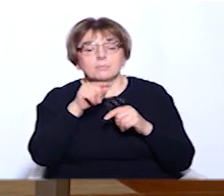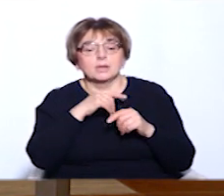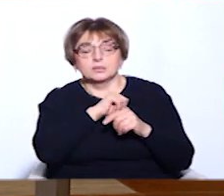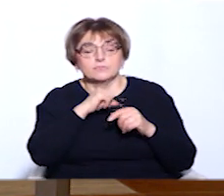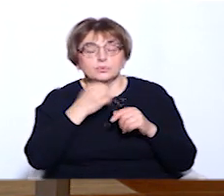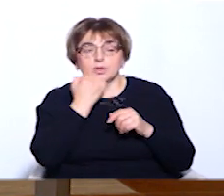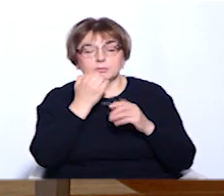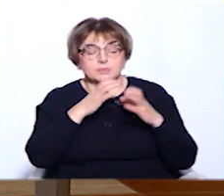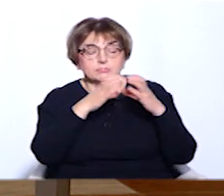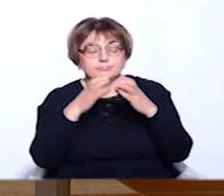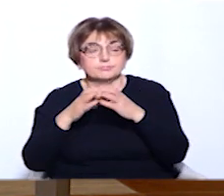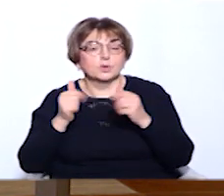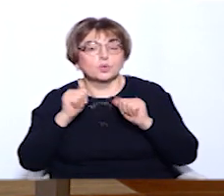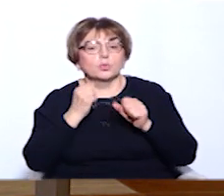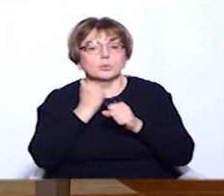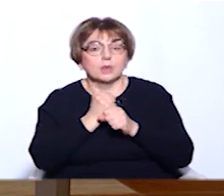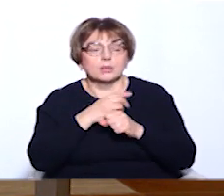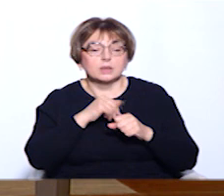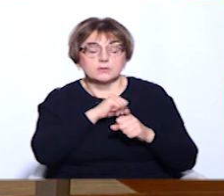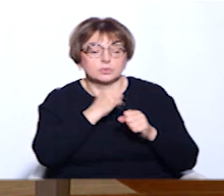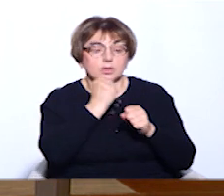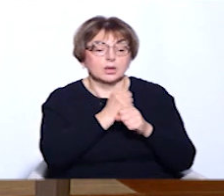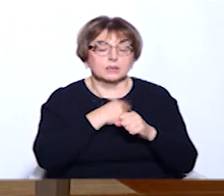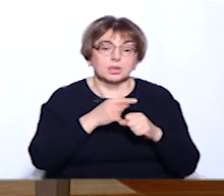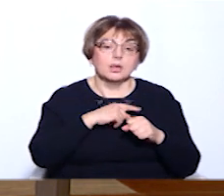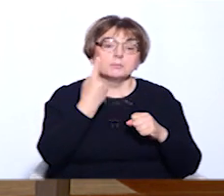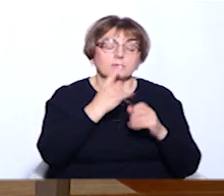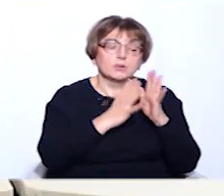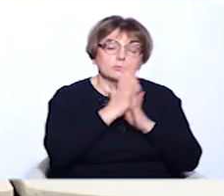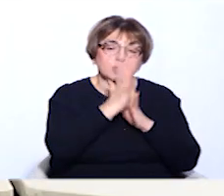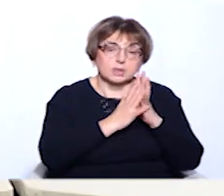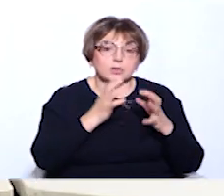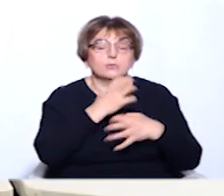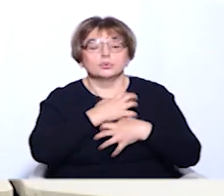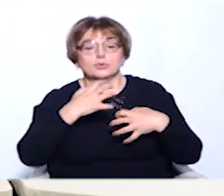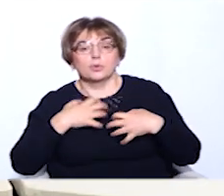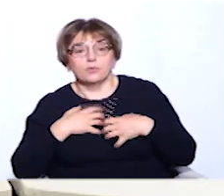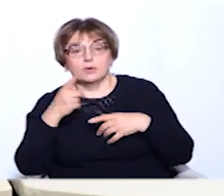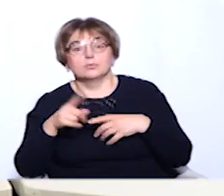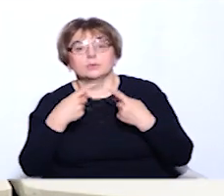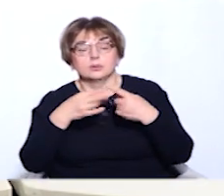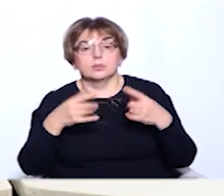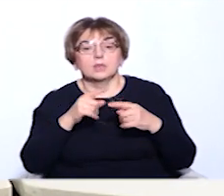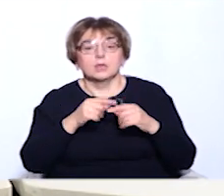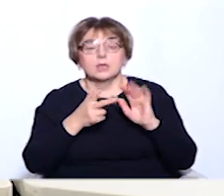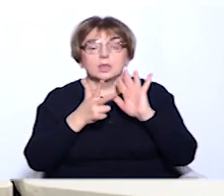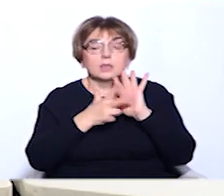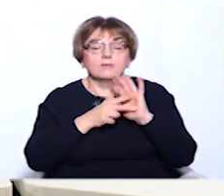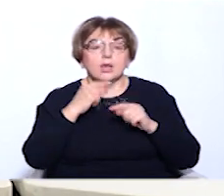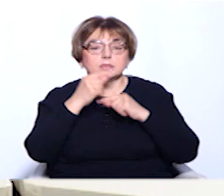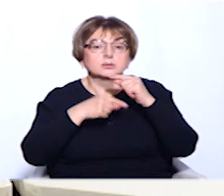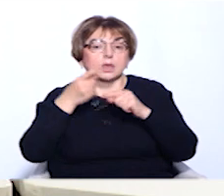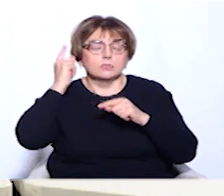მოახდინა შემდეგნაირად: მინერალური, მცენარეული და ცხოველური ნივთიერებები. ეს კლასიფიცირება დაახლოებით 8 საუკუნის